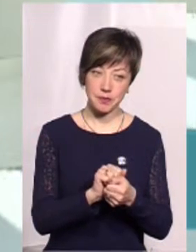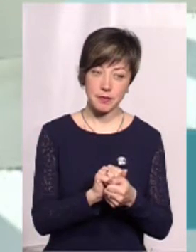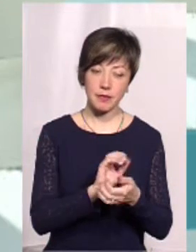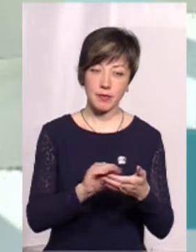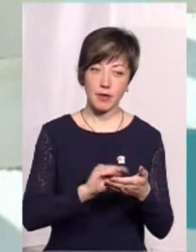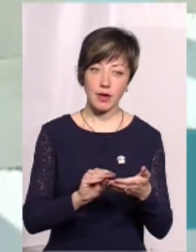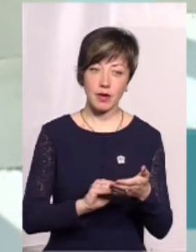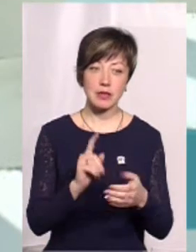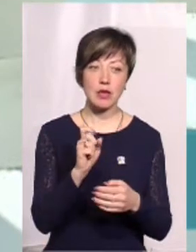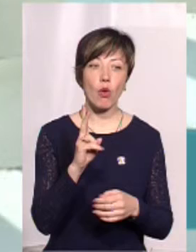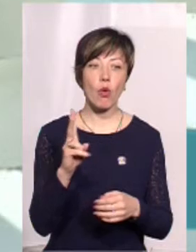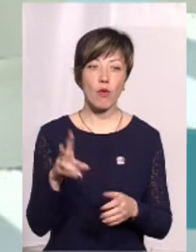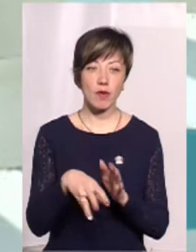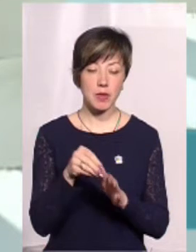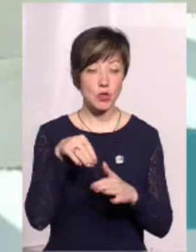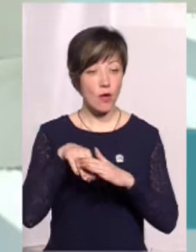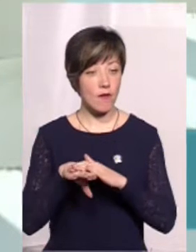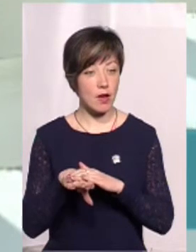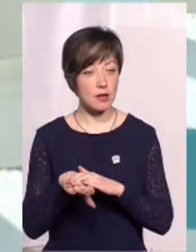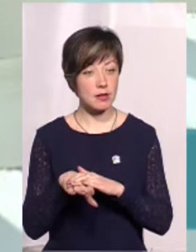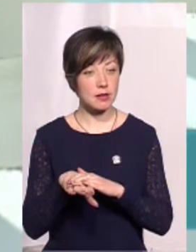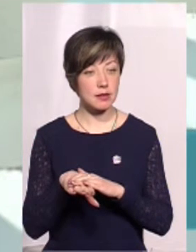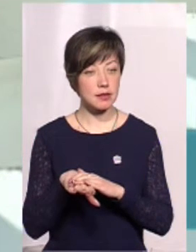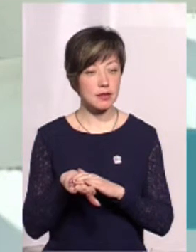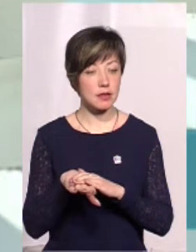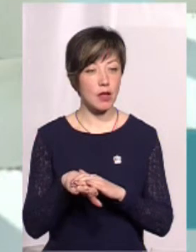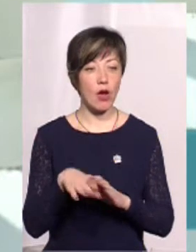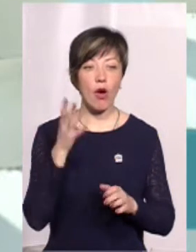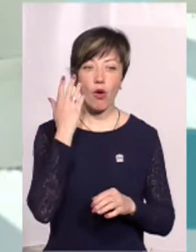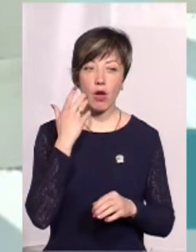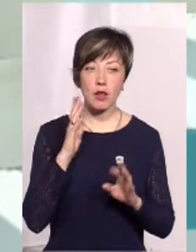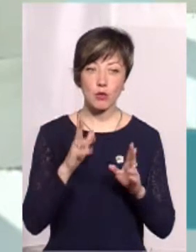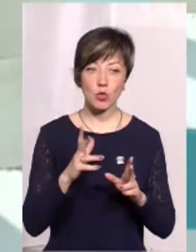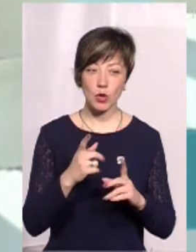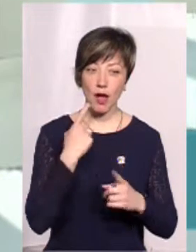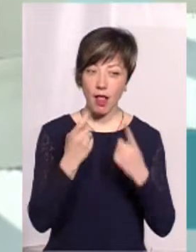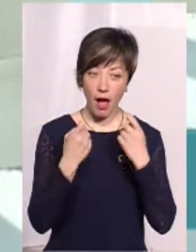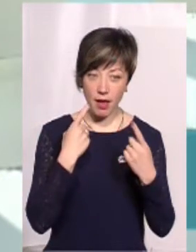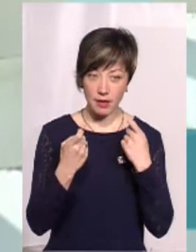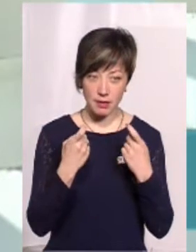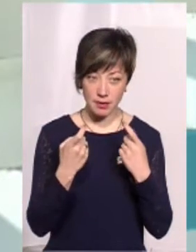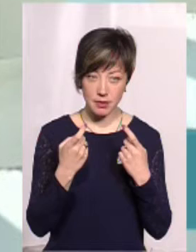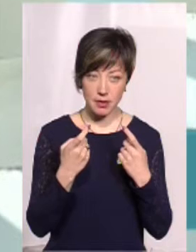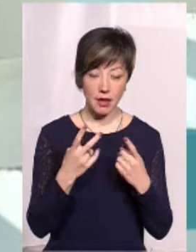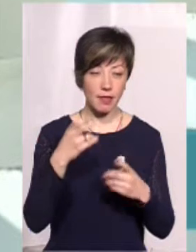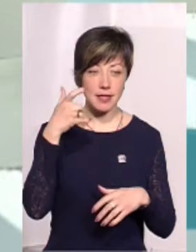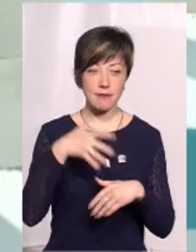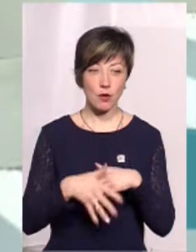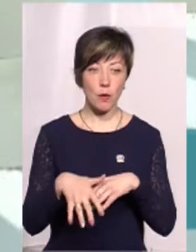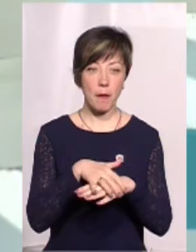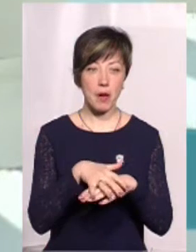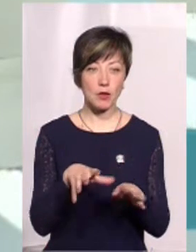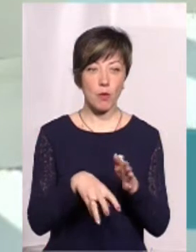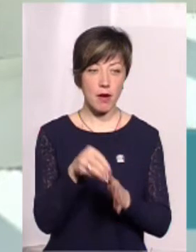і написати, за кого вони голосували. І сховати цей аркуш. Що коли вони будуть лаяти, яка несвідома